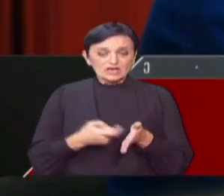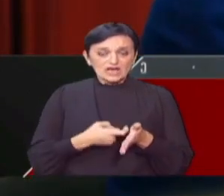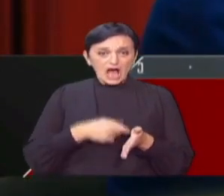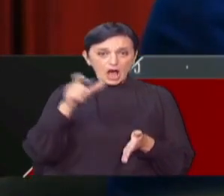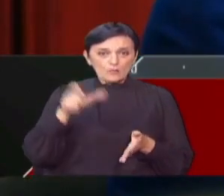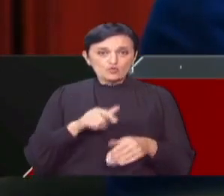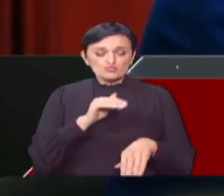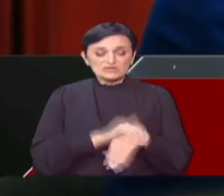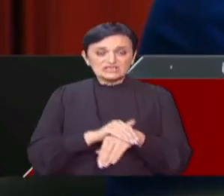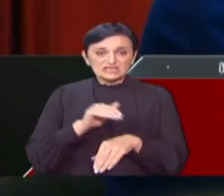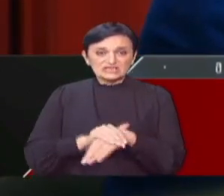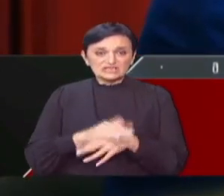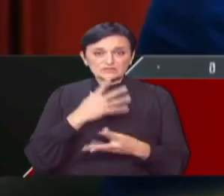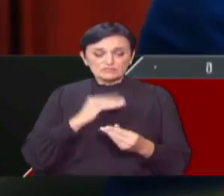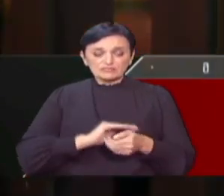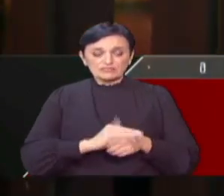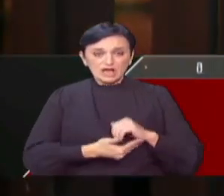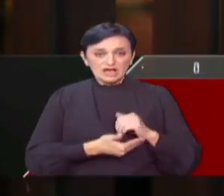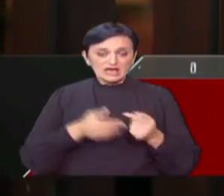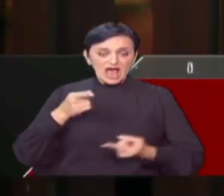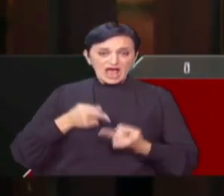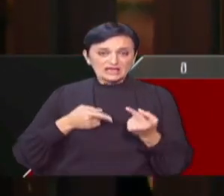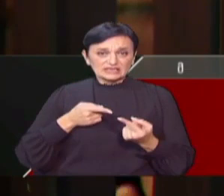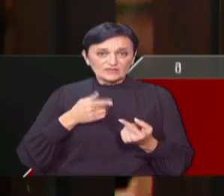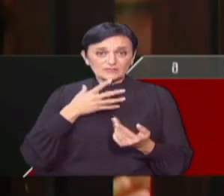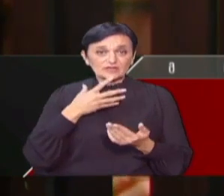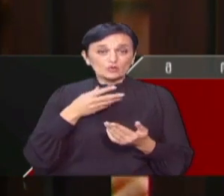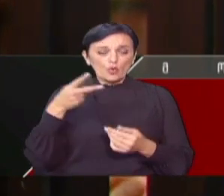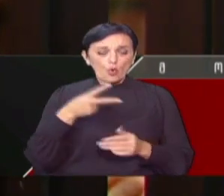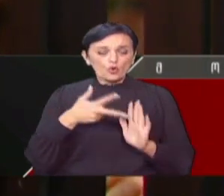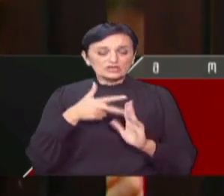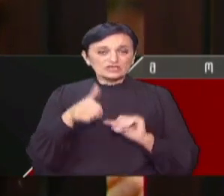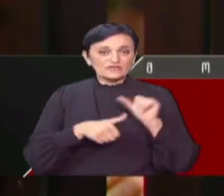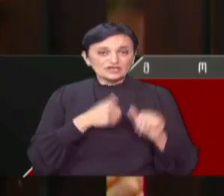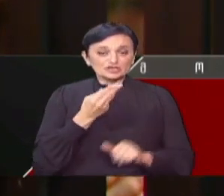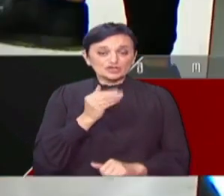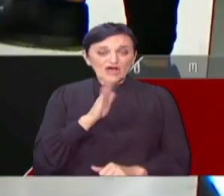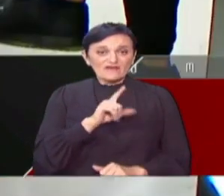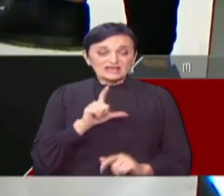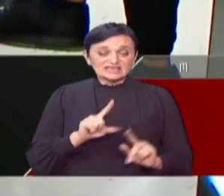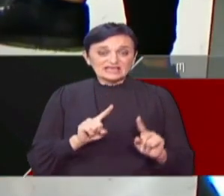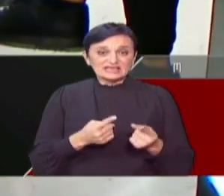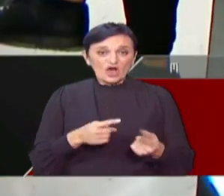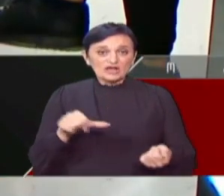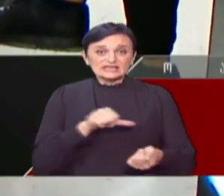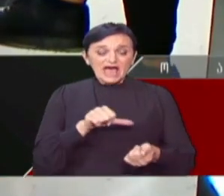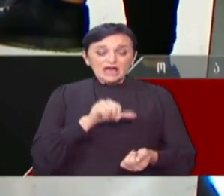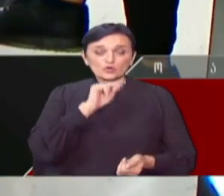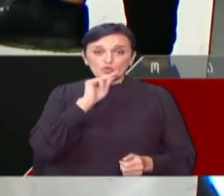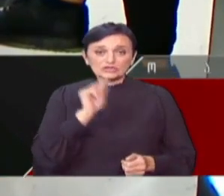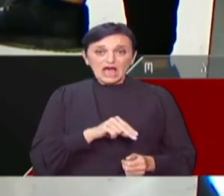bebian, kicebuleba, bis pasi, picirebas, rogorc, snobilia, tavistroze, orieta, sruacel, sroin, șavadze, da,